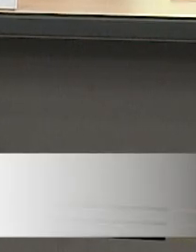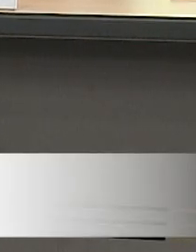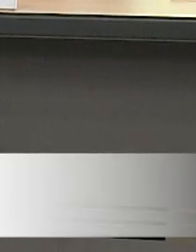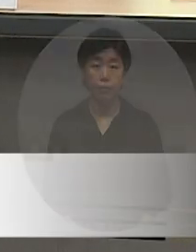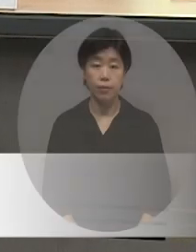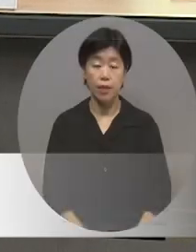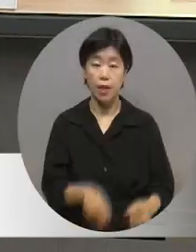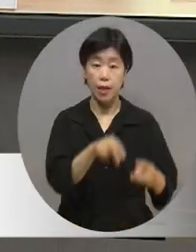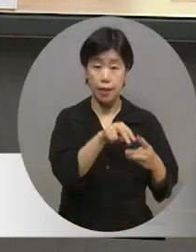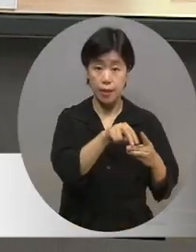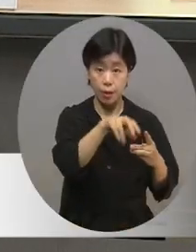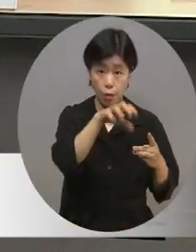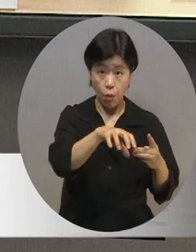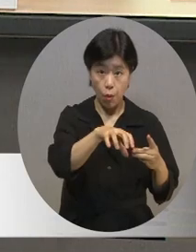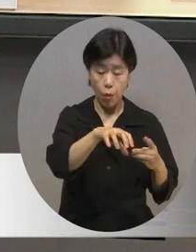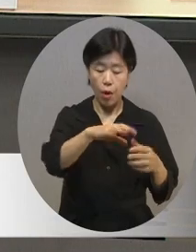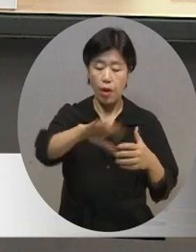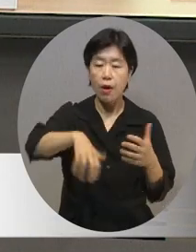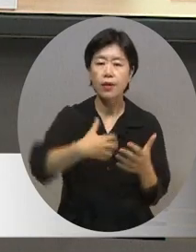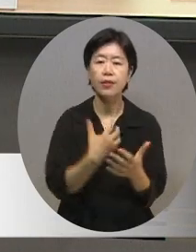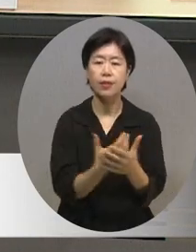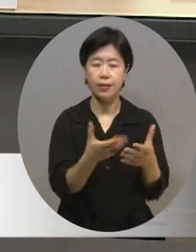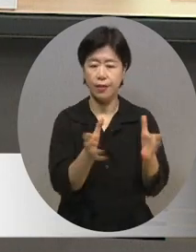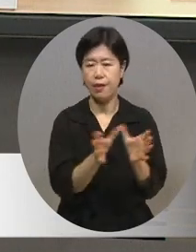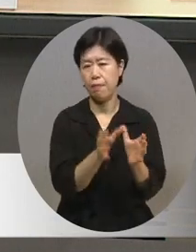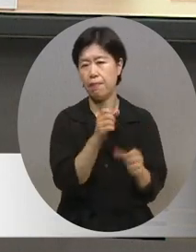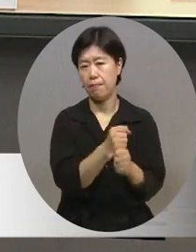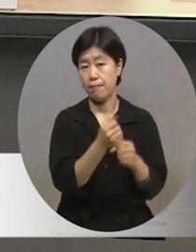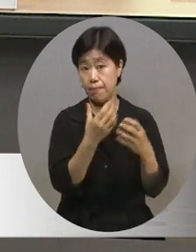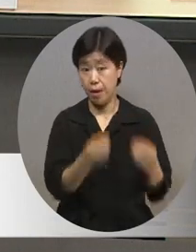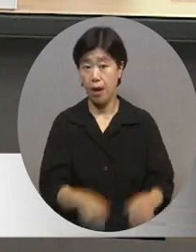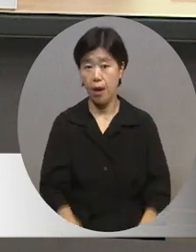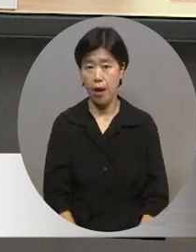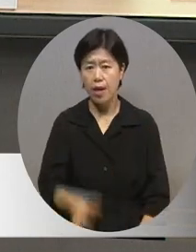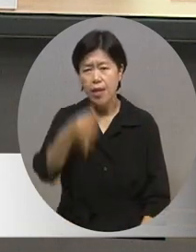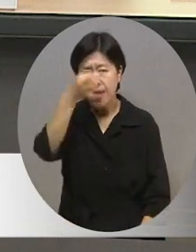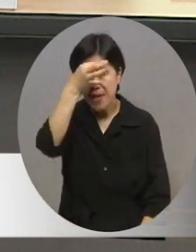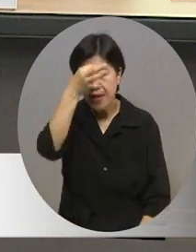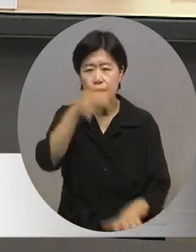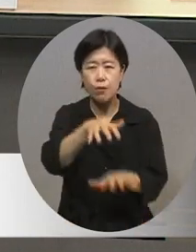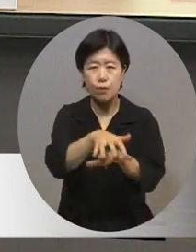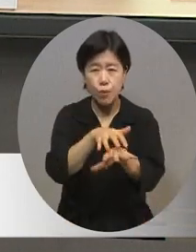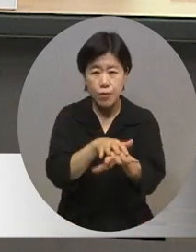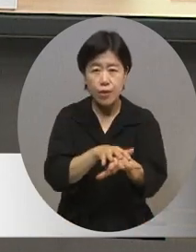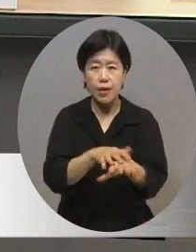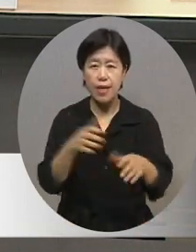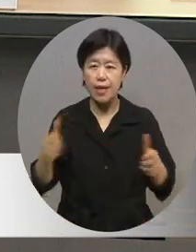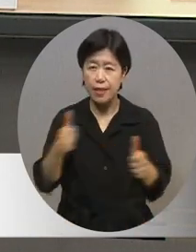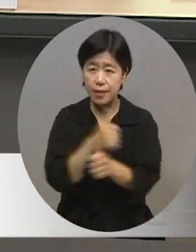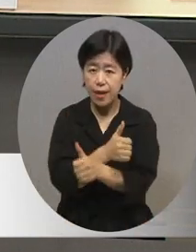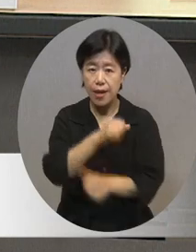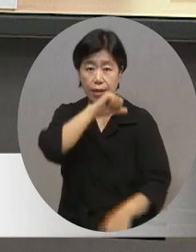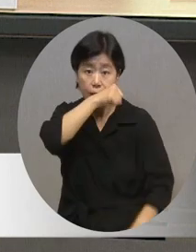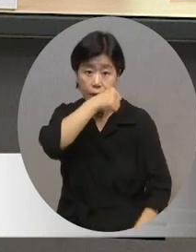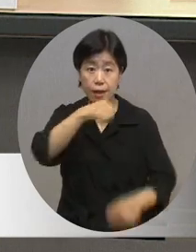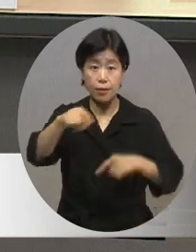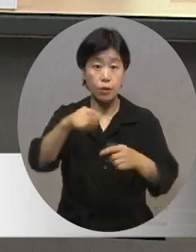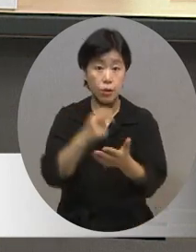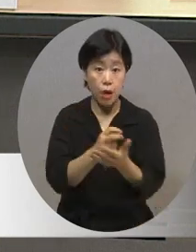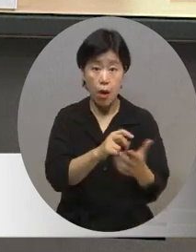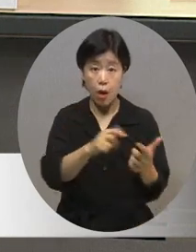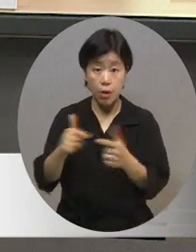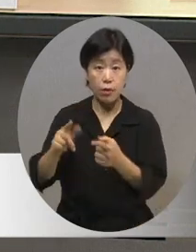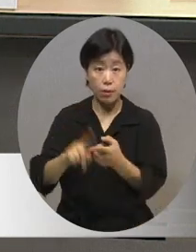내 혁신팀을 좀 만들었습니다. 그래서 기능이라든지 조직이라든지 인사, 예산 등 정책 등